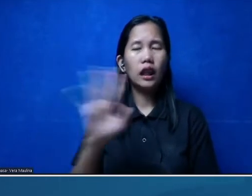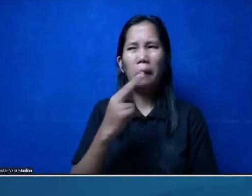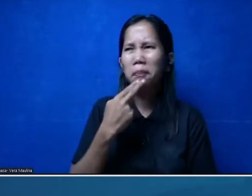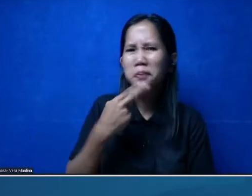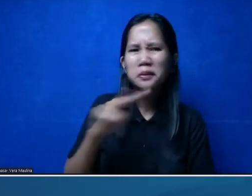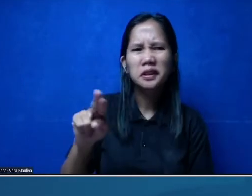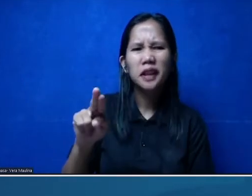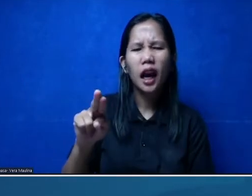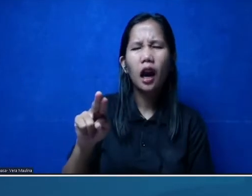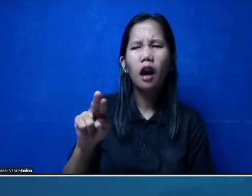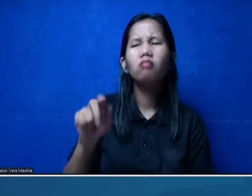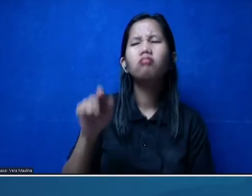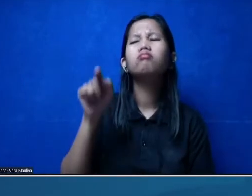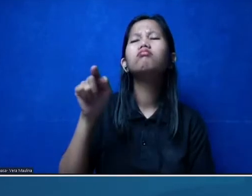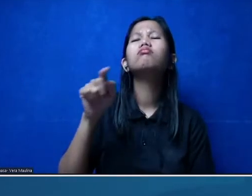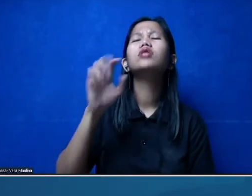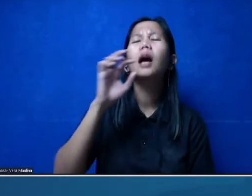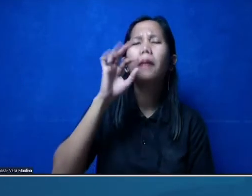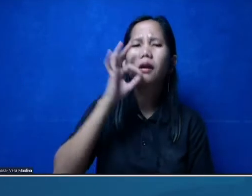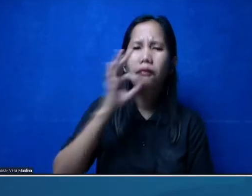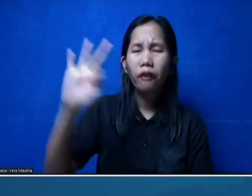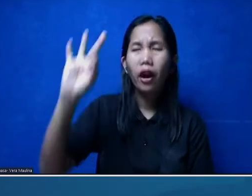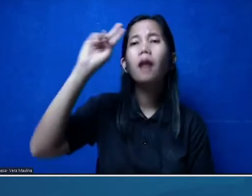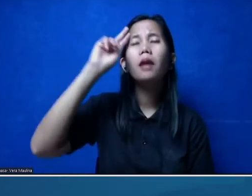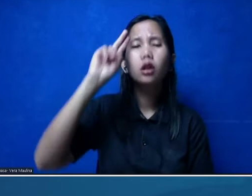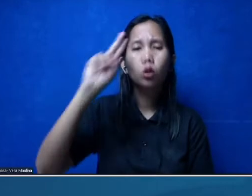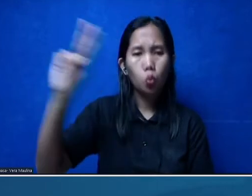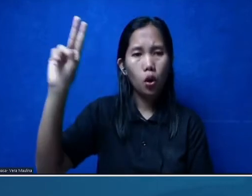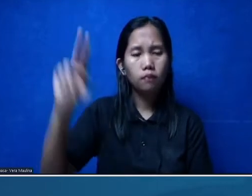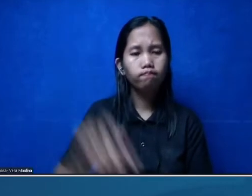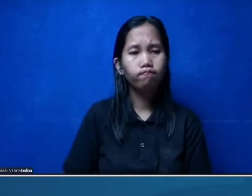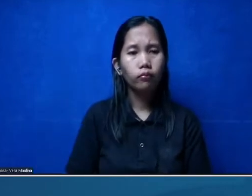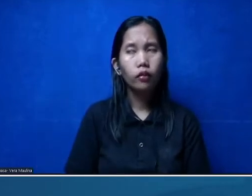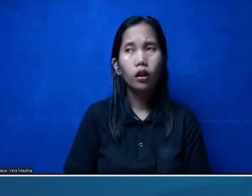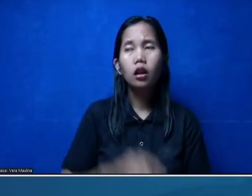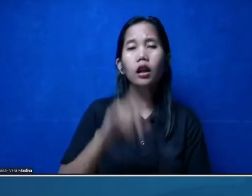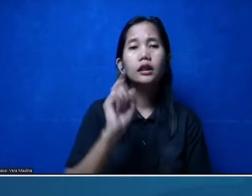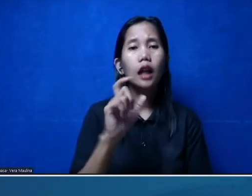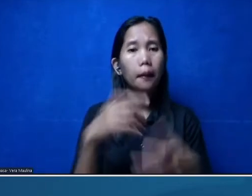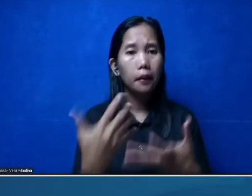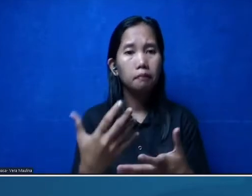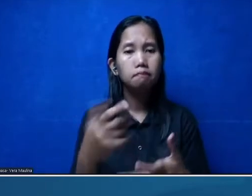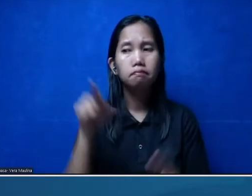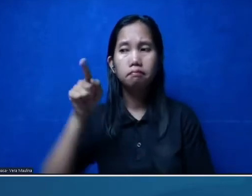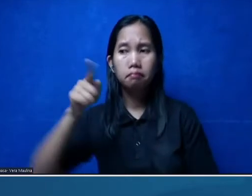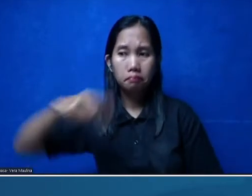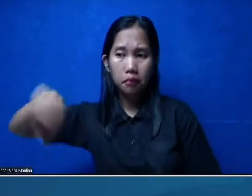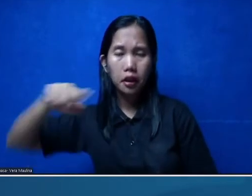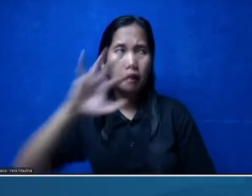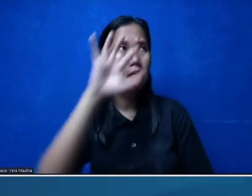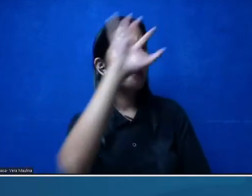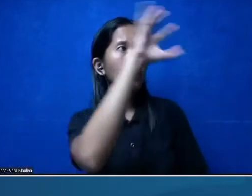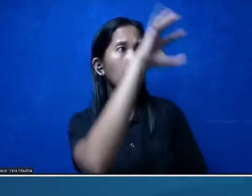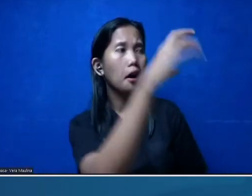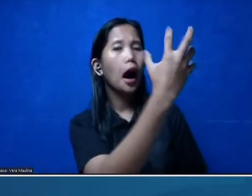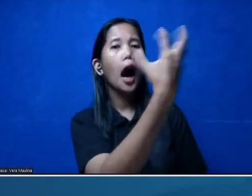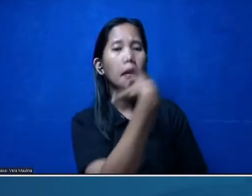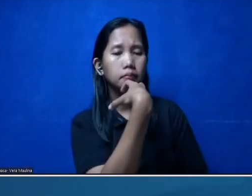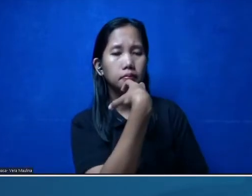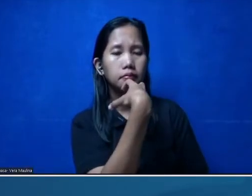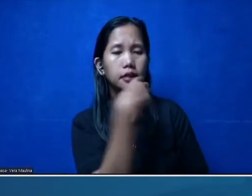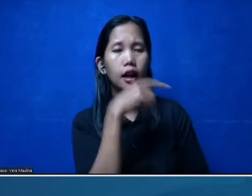media mengambil buah pengetahuan baik dan jahat kemudian memakannya itu menyatakan bahwa